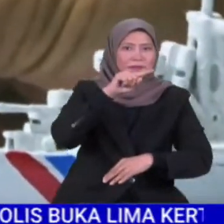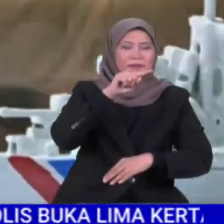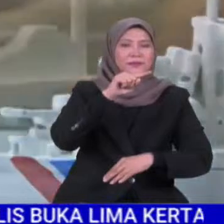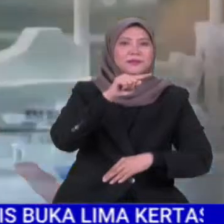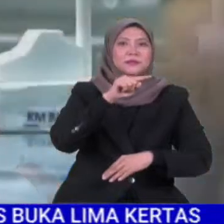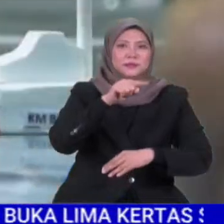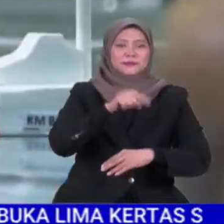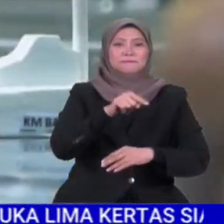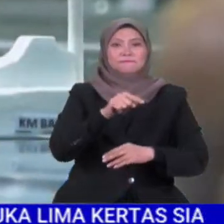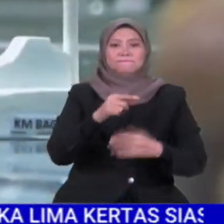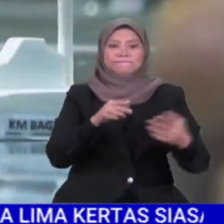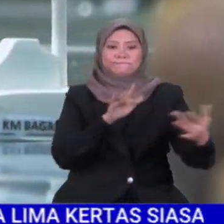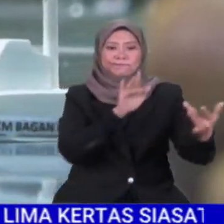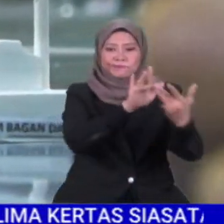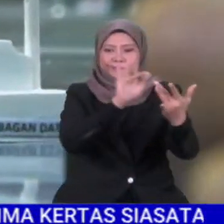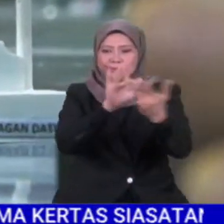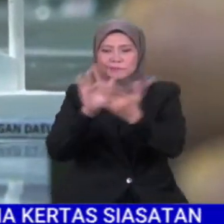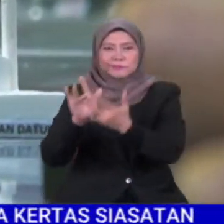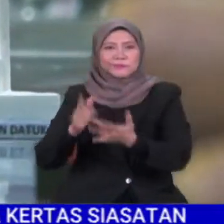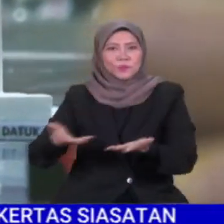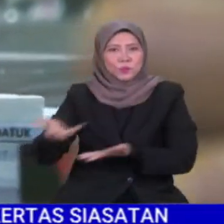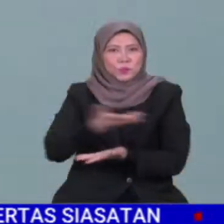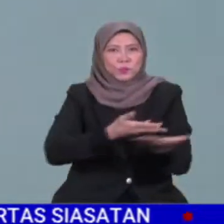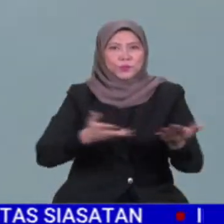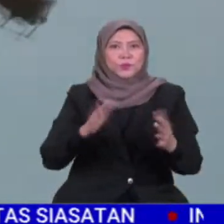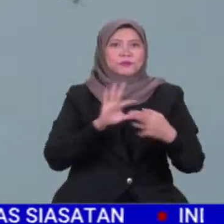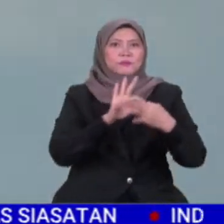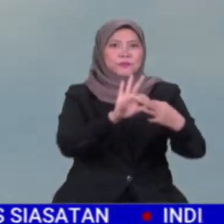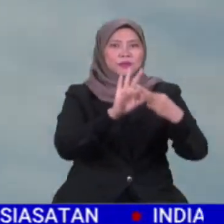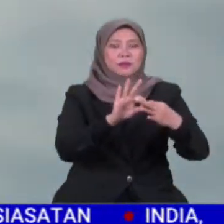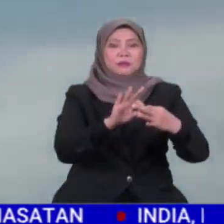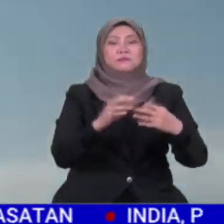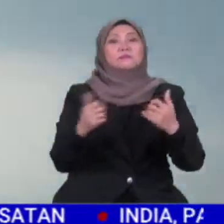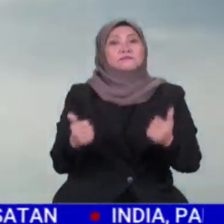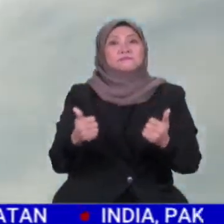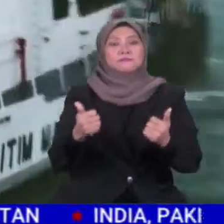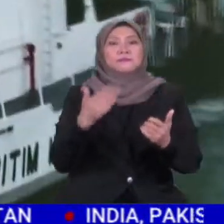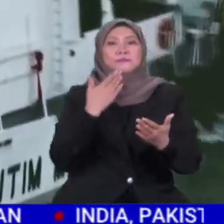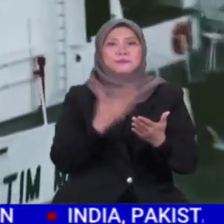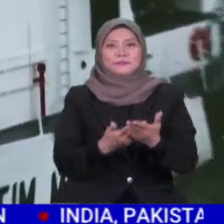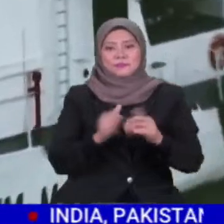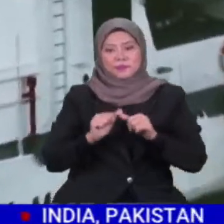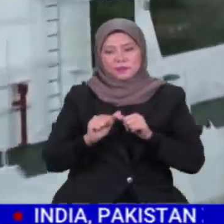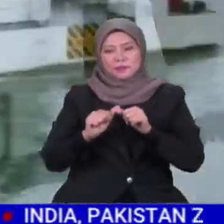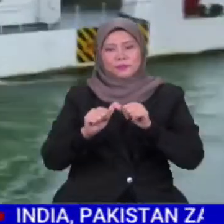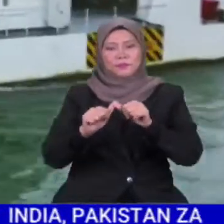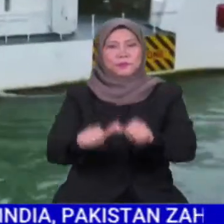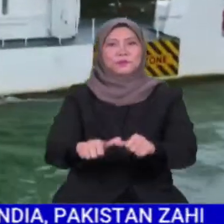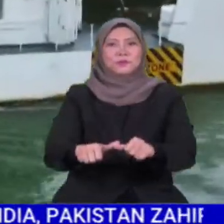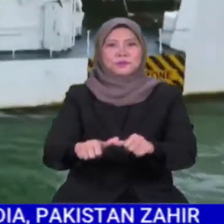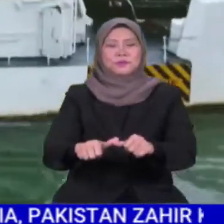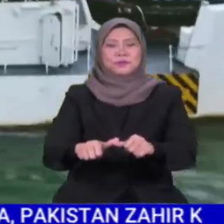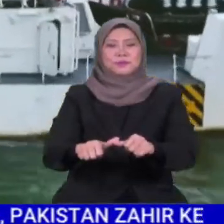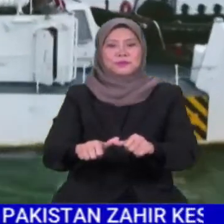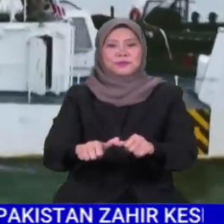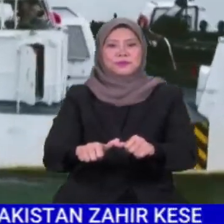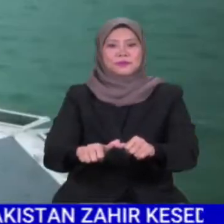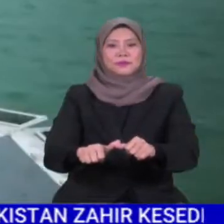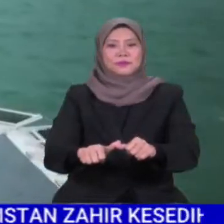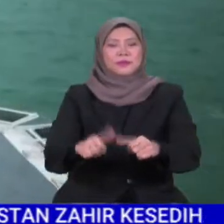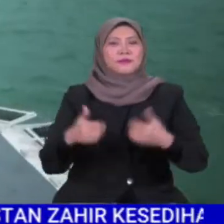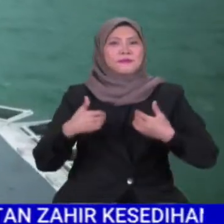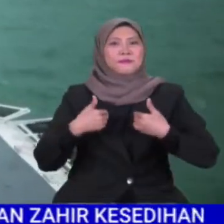Thaimax. Jadi hubungan dua hala dengan negara-negara santau ini amat baik. Dan ini berterusan dengan mana kita